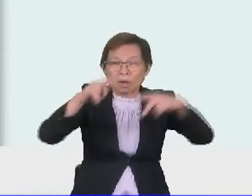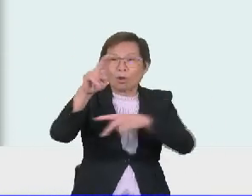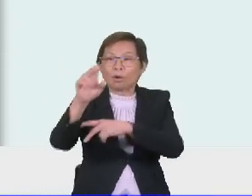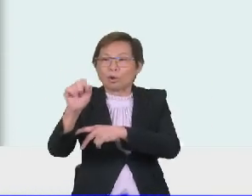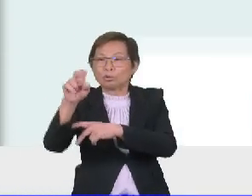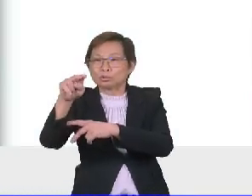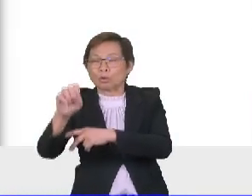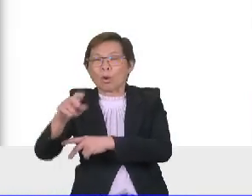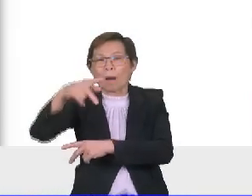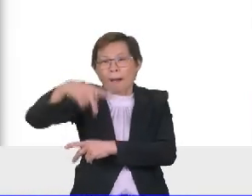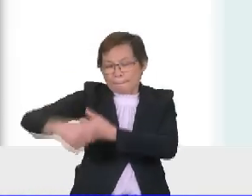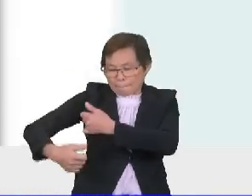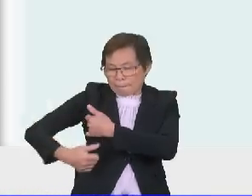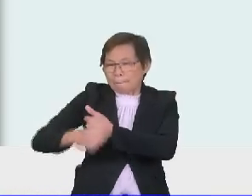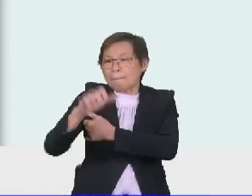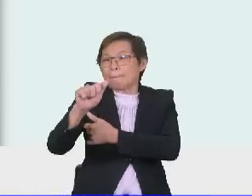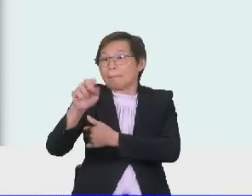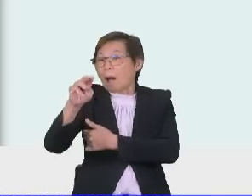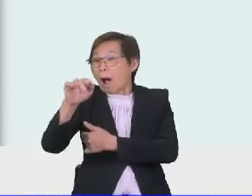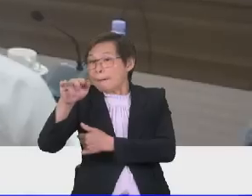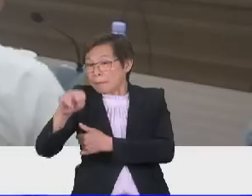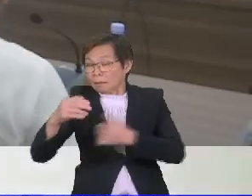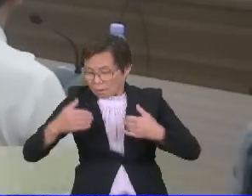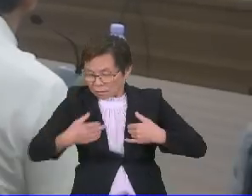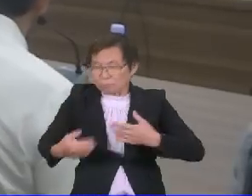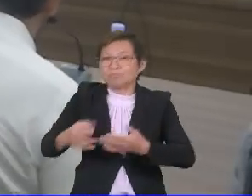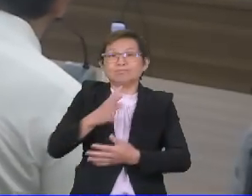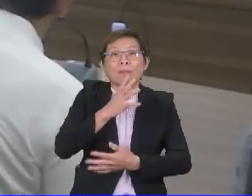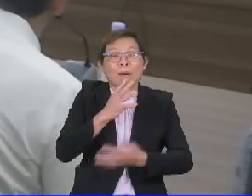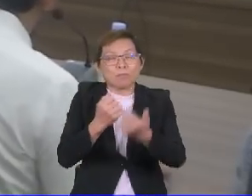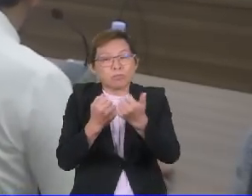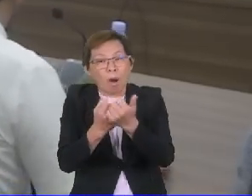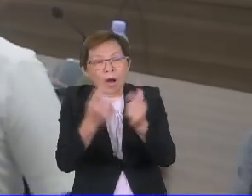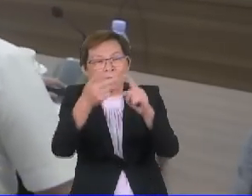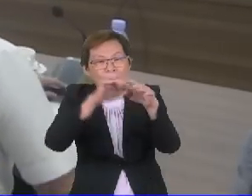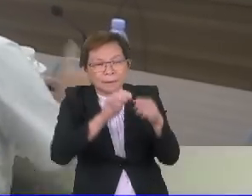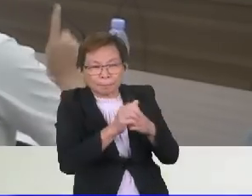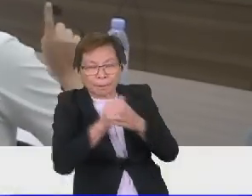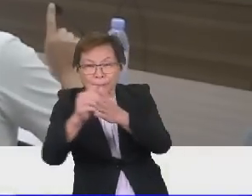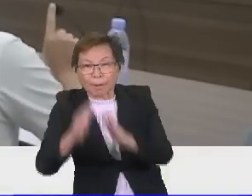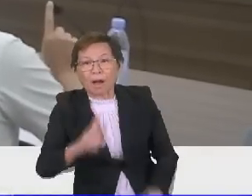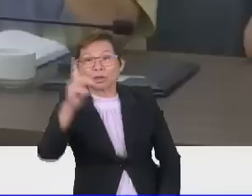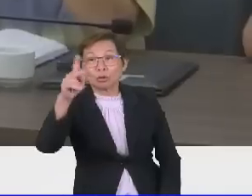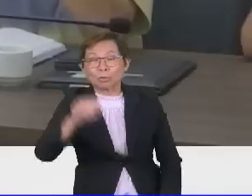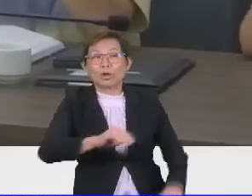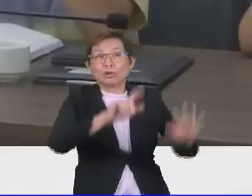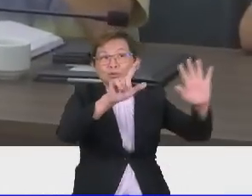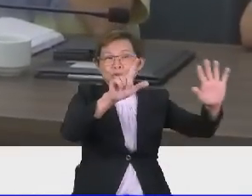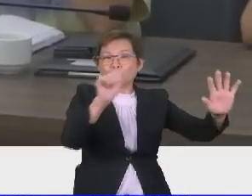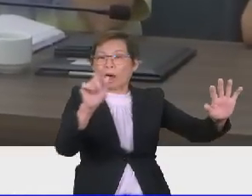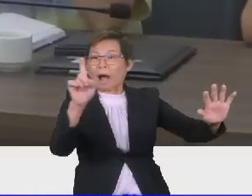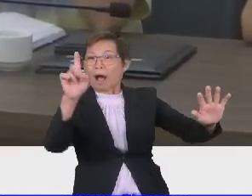usnotansi panikar Amin Mulia turut menyatakan sokongan terhadap kepemimpinan ke teman v7 Adun pakatan harapan